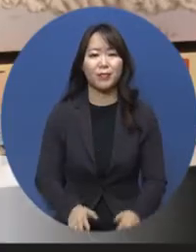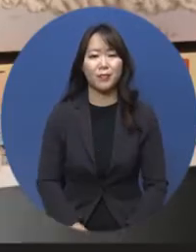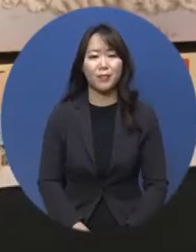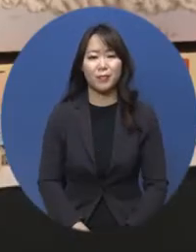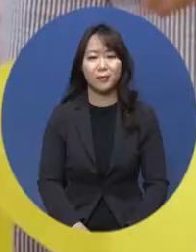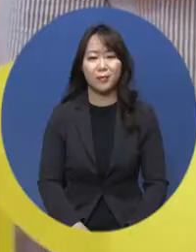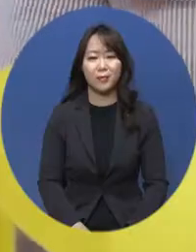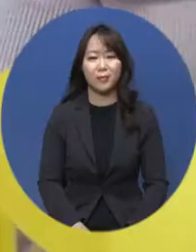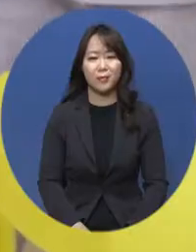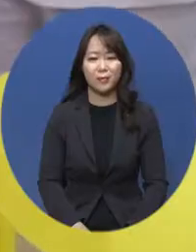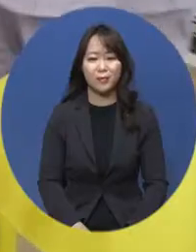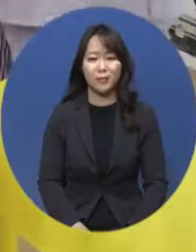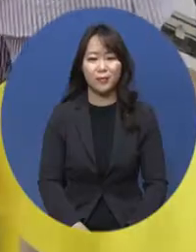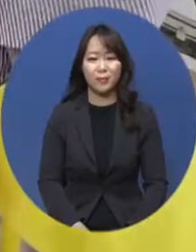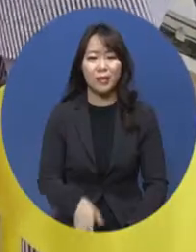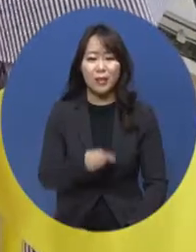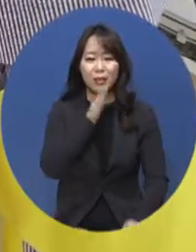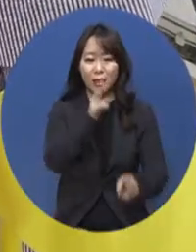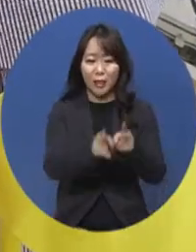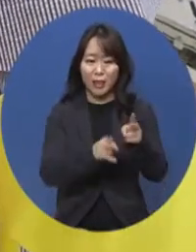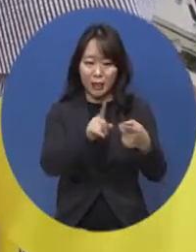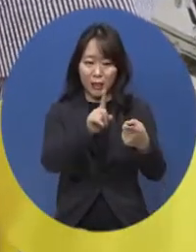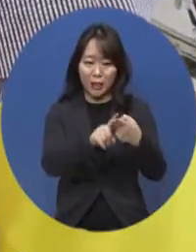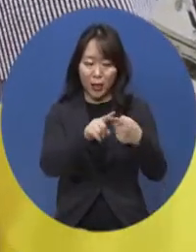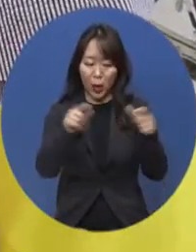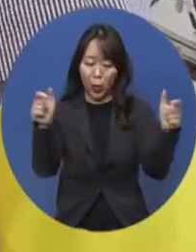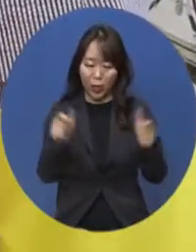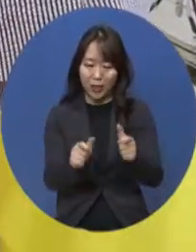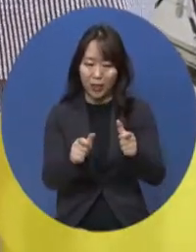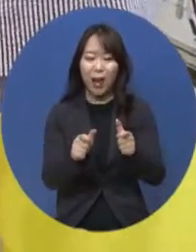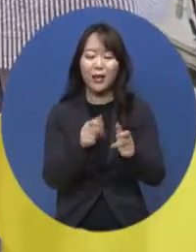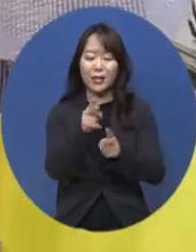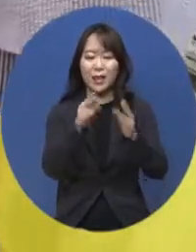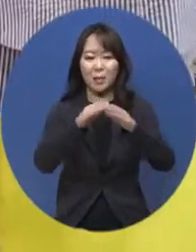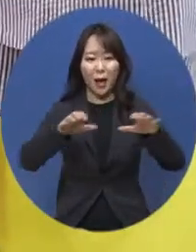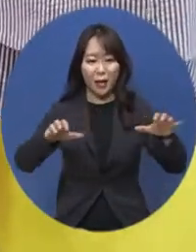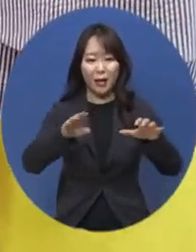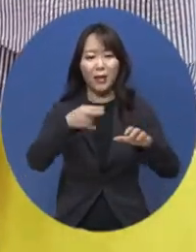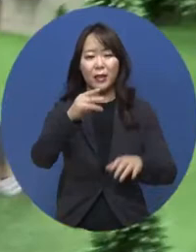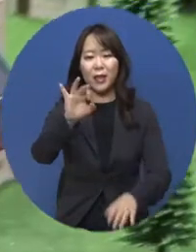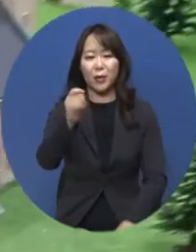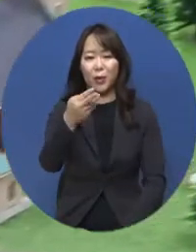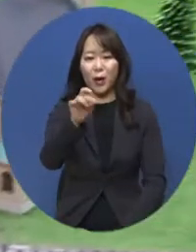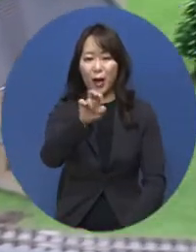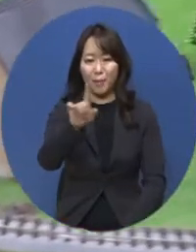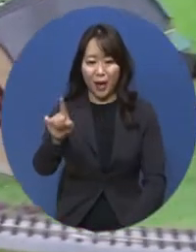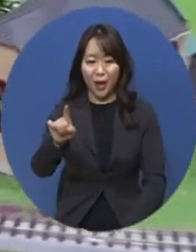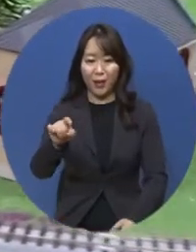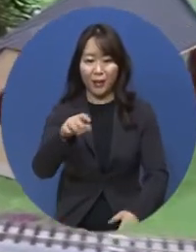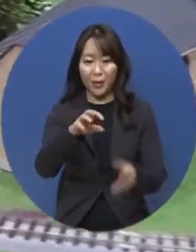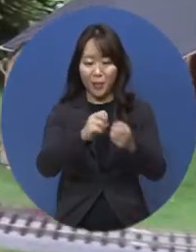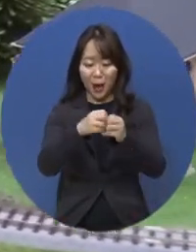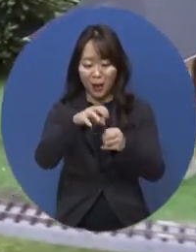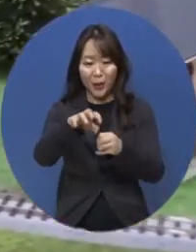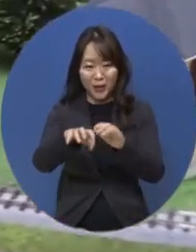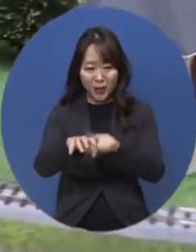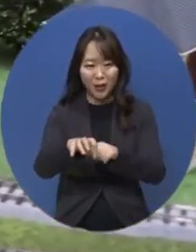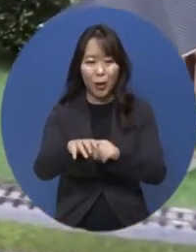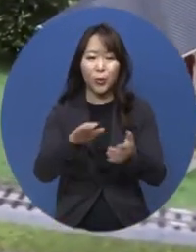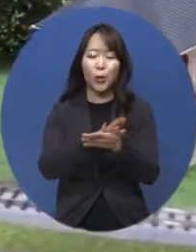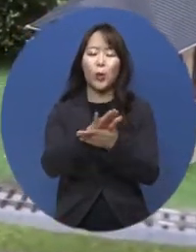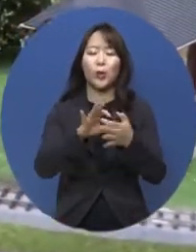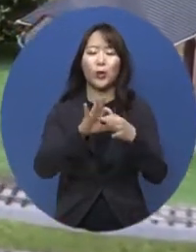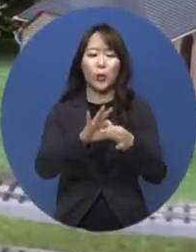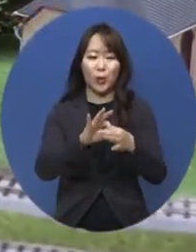바랍니다. 실제 기차를 그대로 축소한 기차마을 디오라마 세트가 꾸며진 체험존에선 놀이를